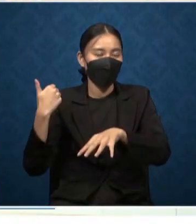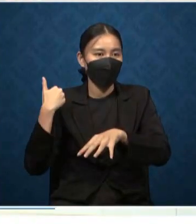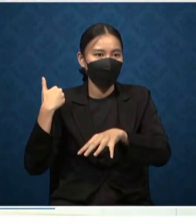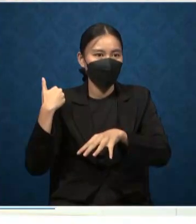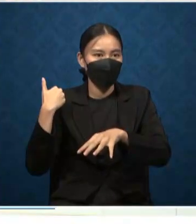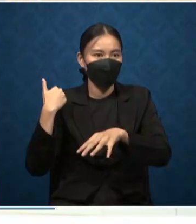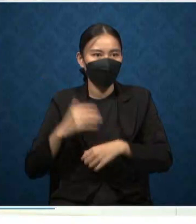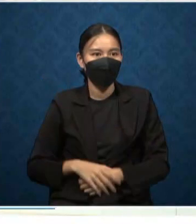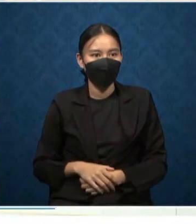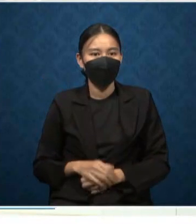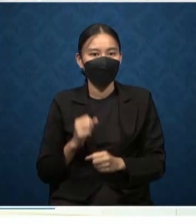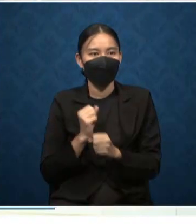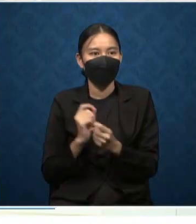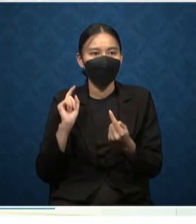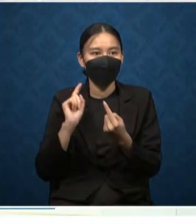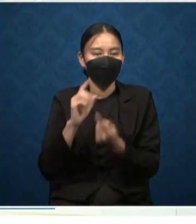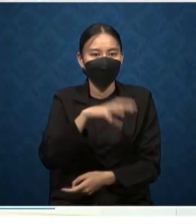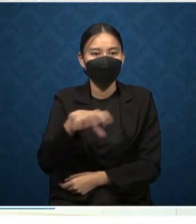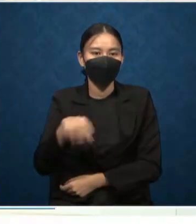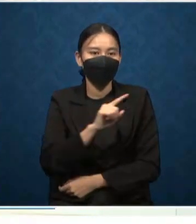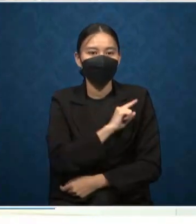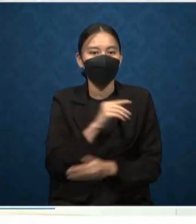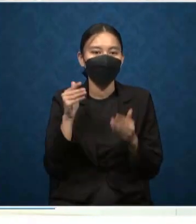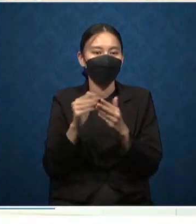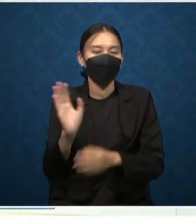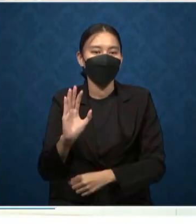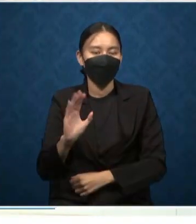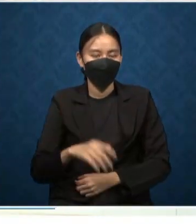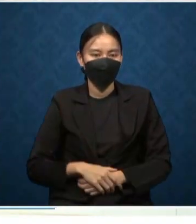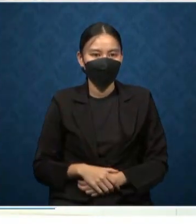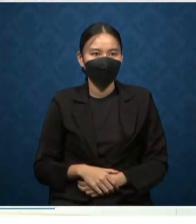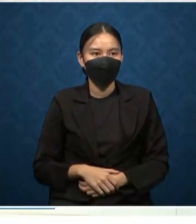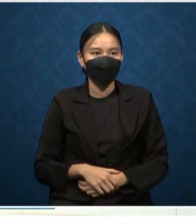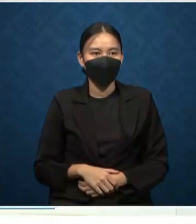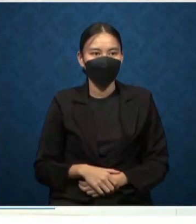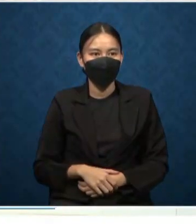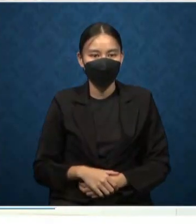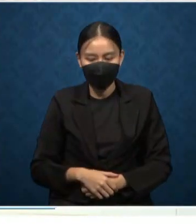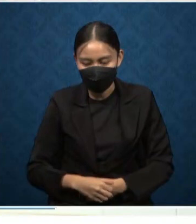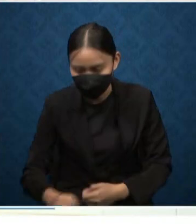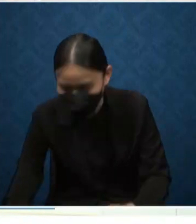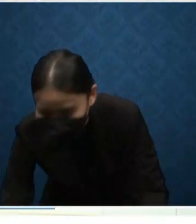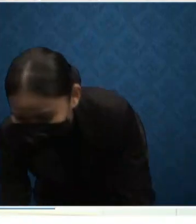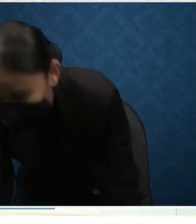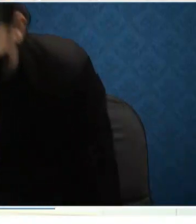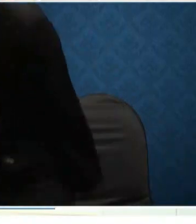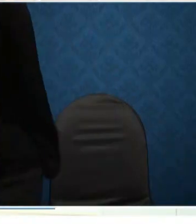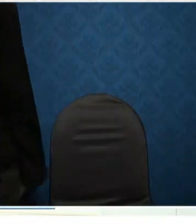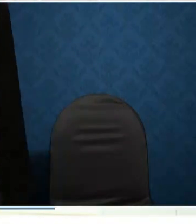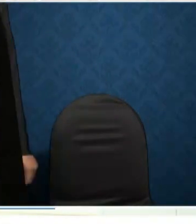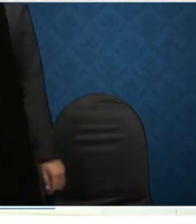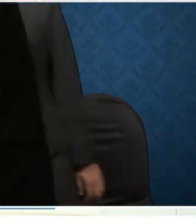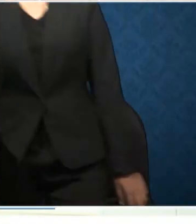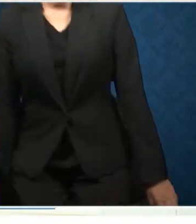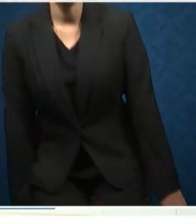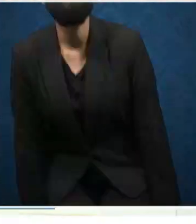ไมได้เก้าร่งในหนวยงานที่มีน้ที่โดยตzeนี้่ทั้งนี้ในการทำงานของประป frogo เอง อย่ที่